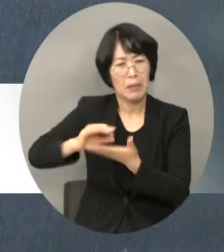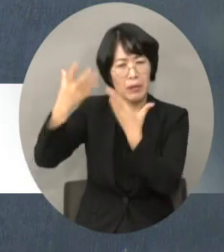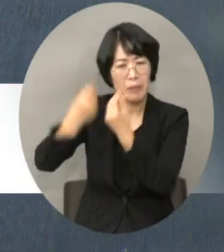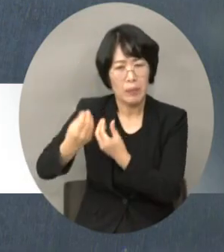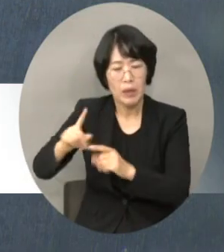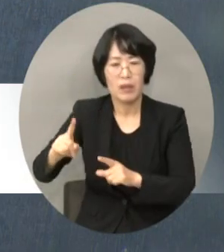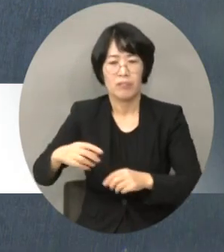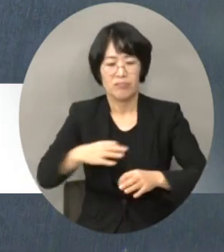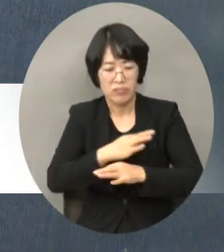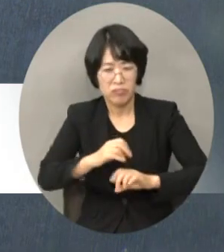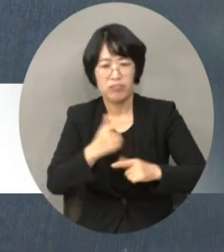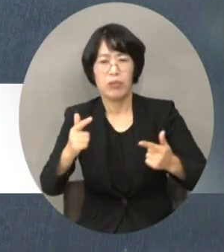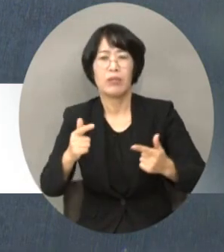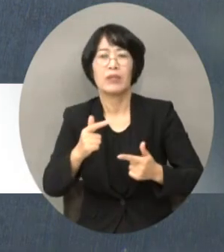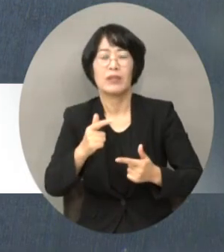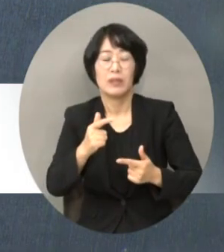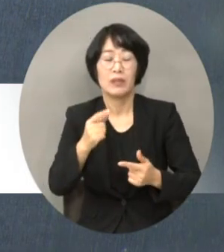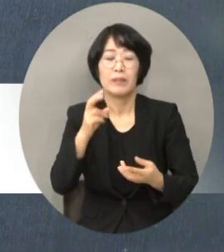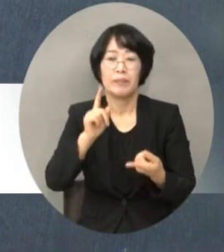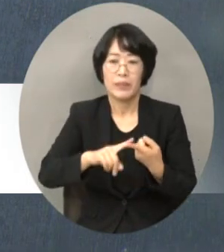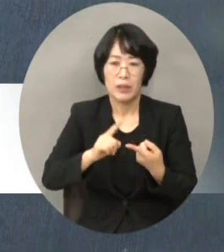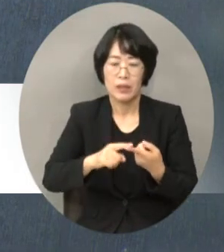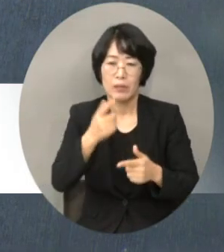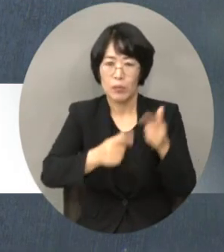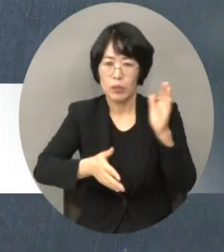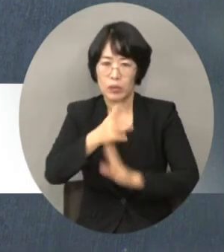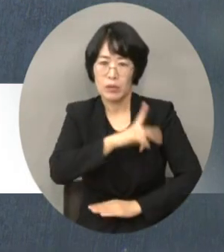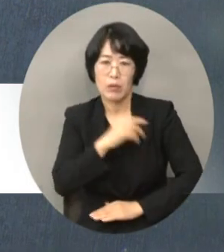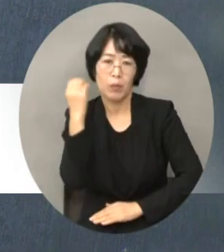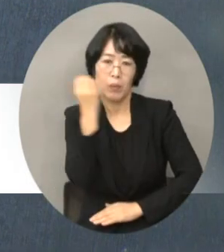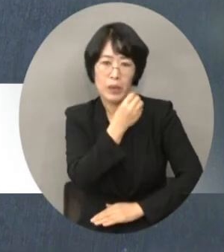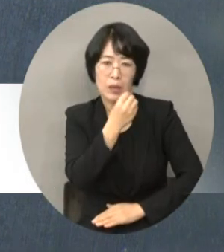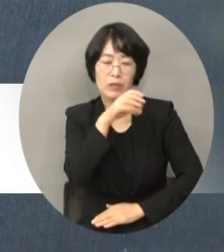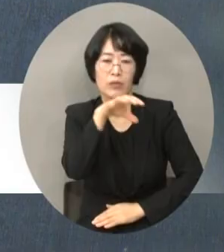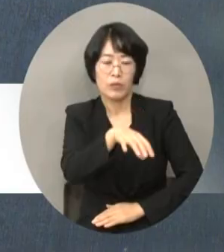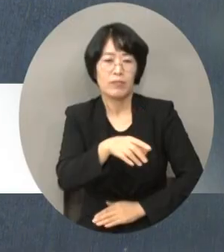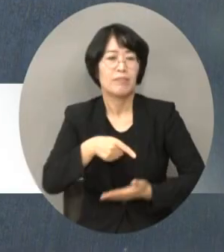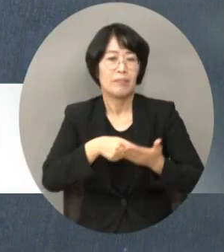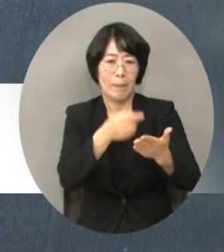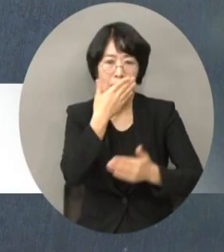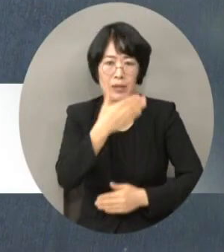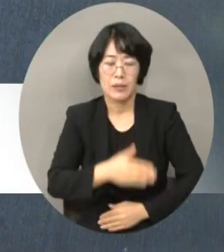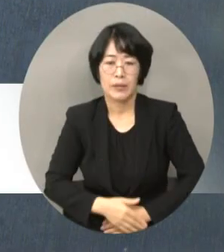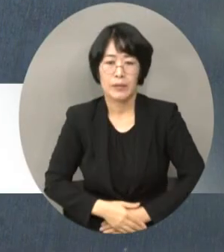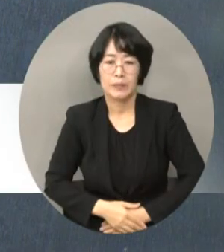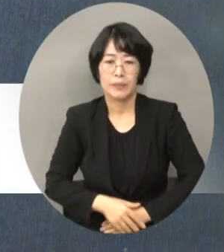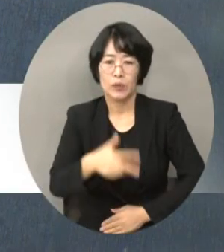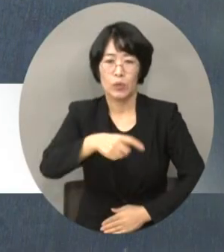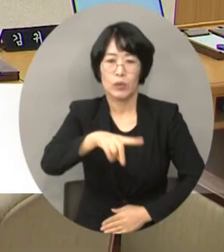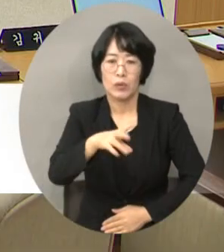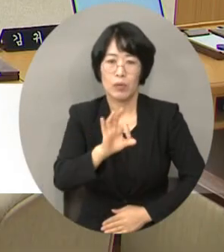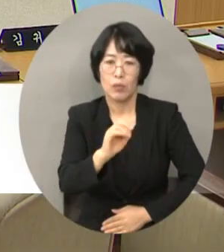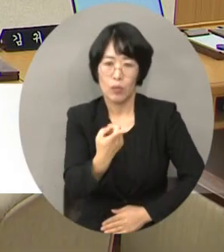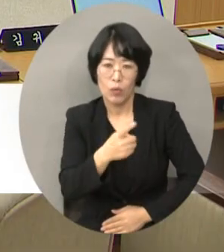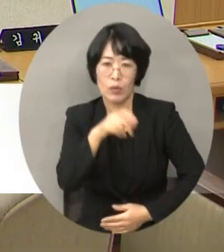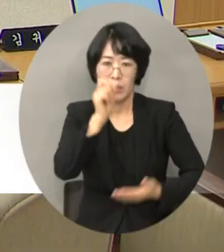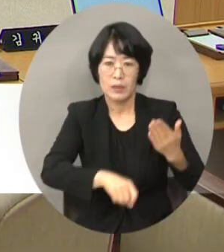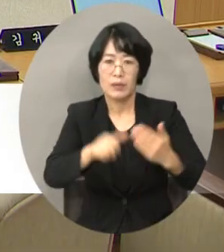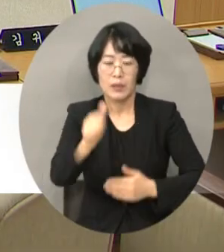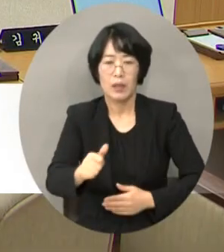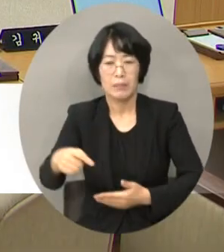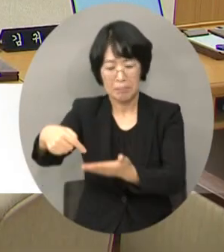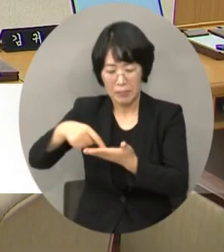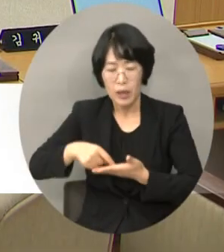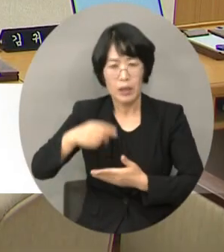각종 비리 부도덕 행정 등으로 목포시 의회 홈페이지를 통해 접수할 수 있습니다 조성호 목포시 의회 의장은